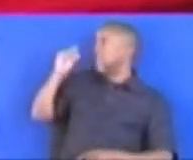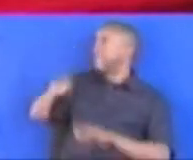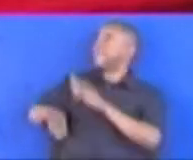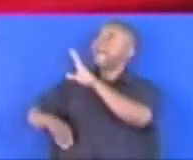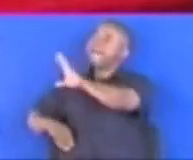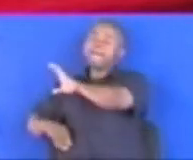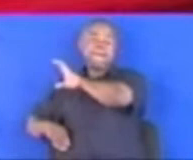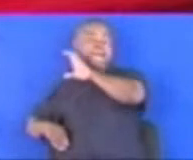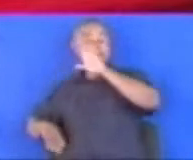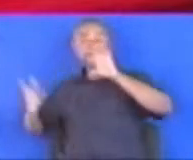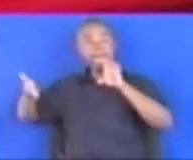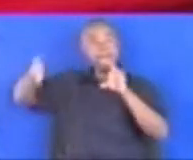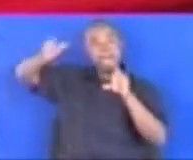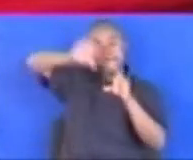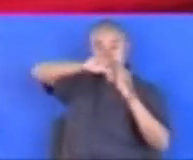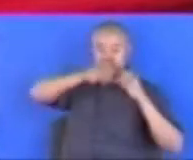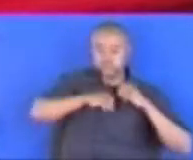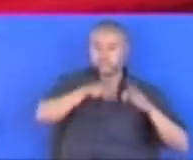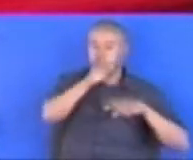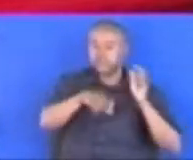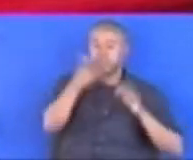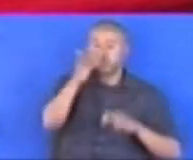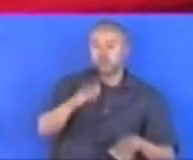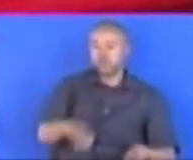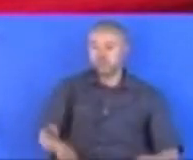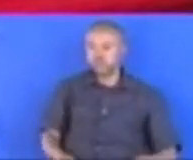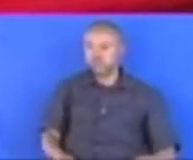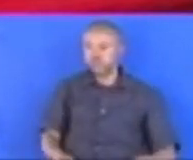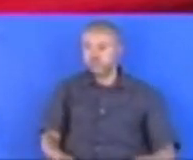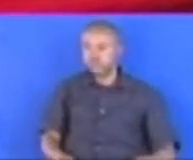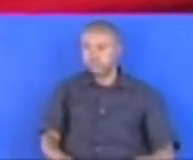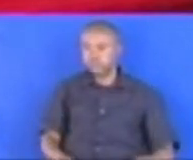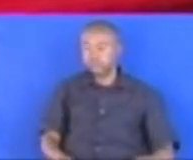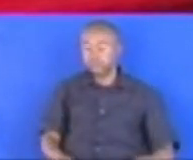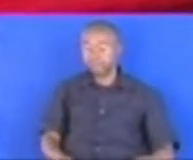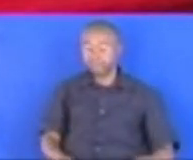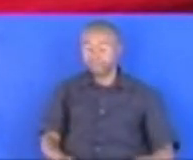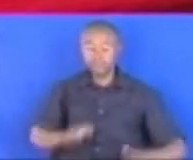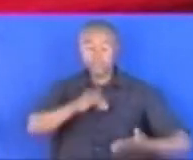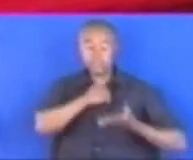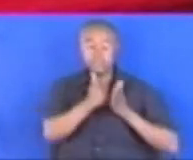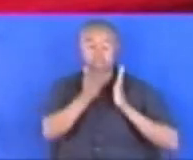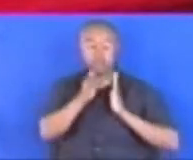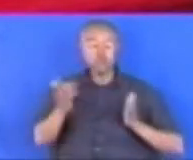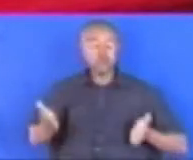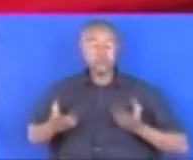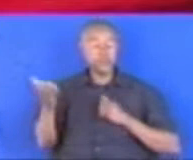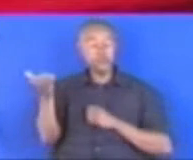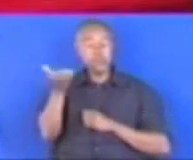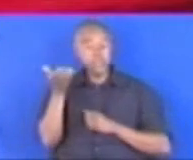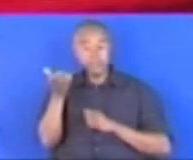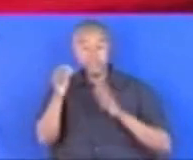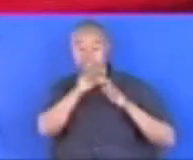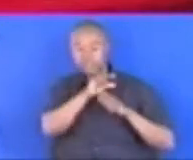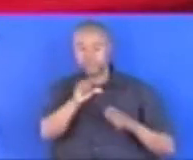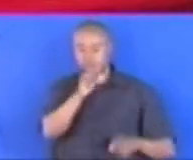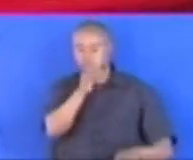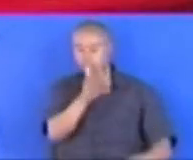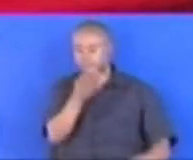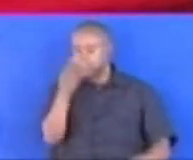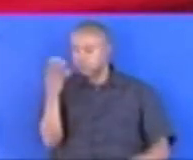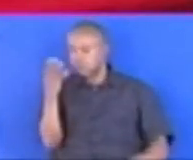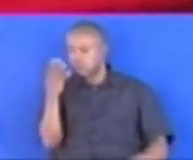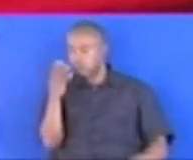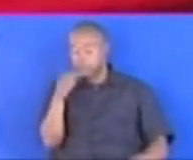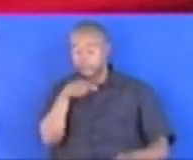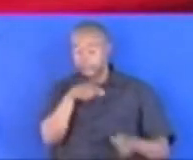ajili ya utekelezaji wa miradi hii muhimu. Mheshimiwa Naibu Spika, kwa upande wa idara kuu ya maendeleo ya jamii, fungu namba 53 katika mwaka wa